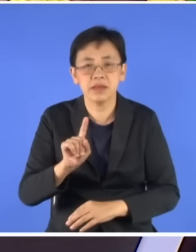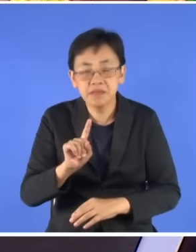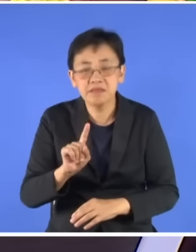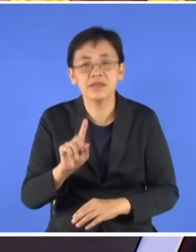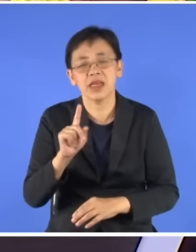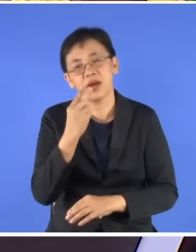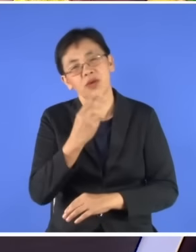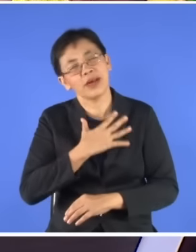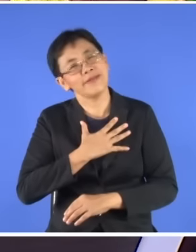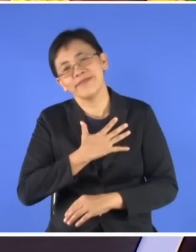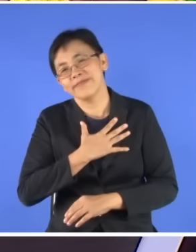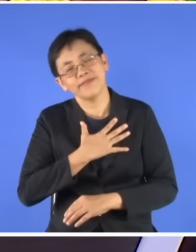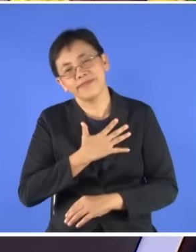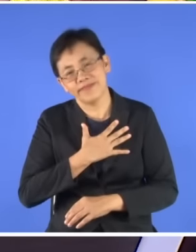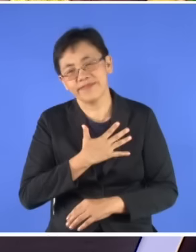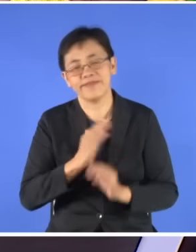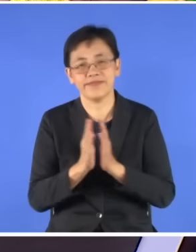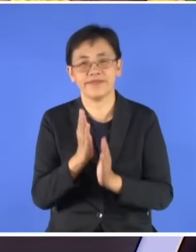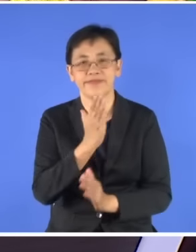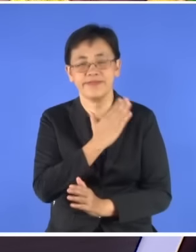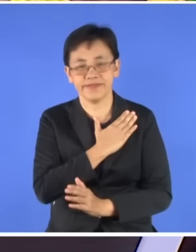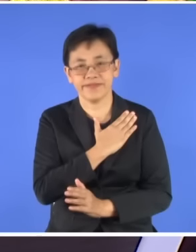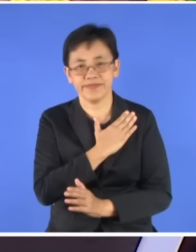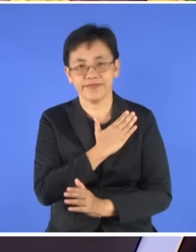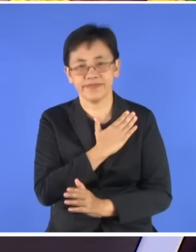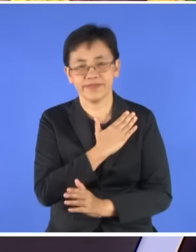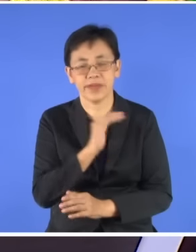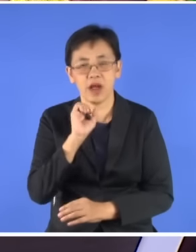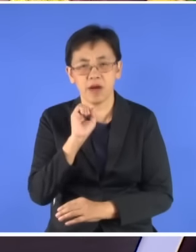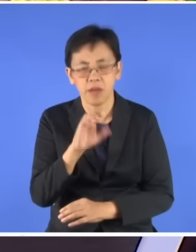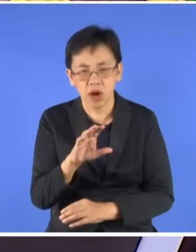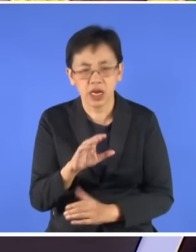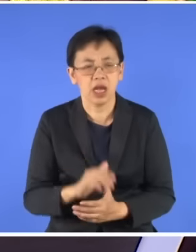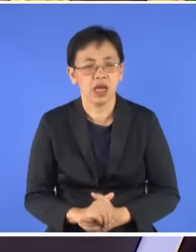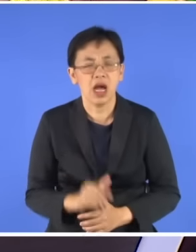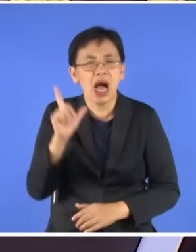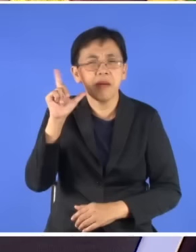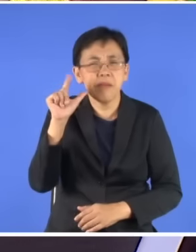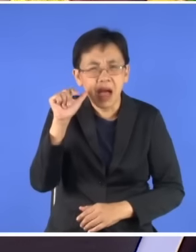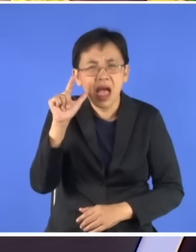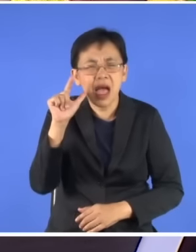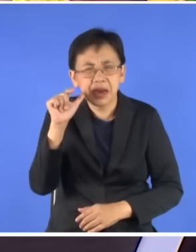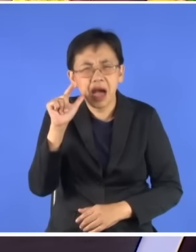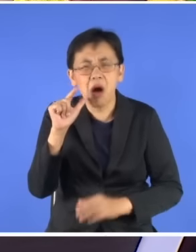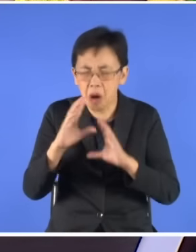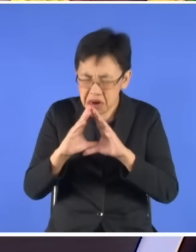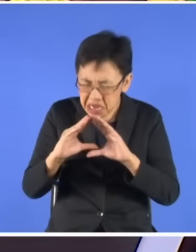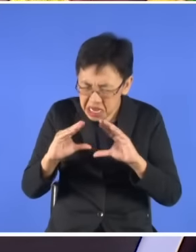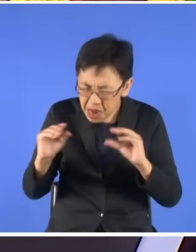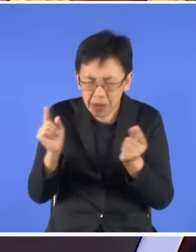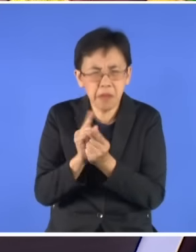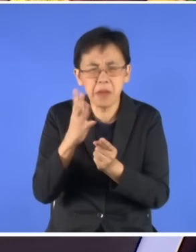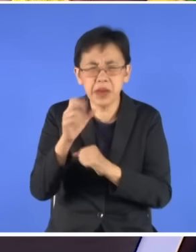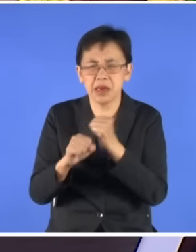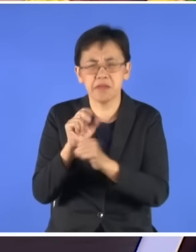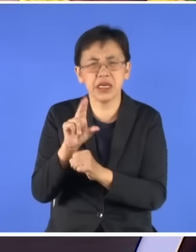ประทับใจเนื่องจากว่ามีพระสงฆ์รูปหนึ่งท่านมาแจ้งว่าท่านพลัดพรากจากแม่บังเกิดเกล้ามา37 ปี